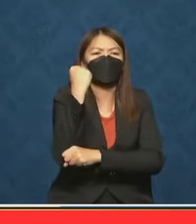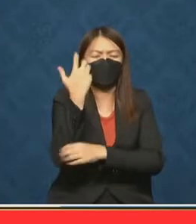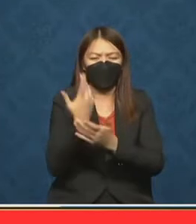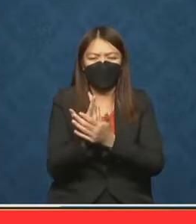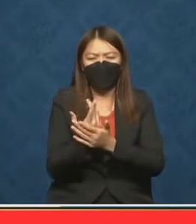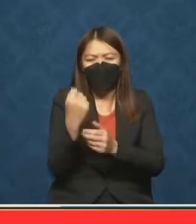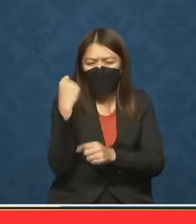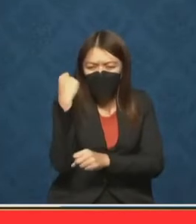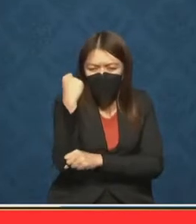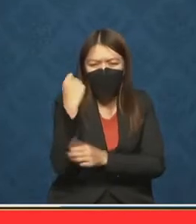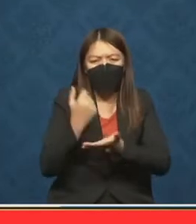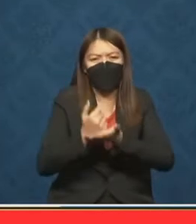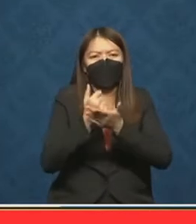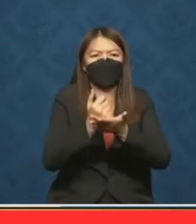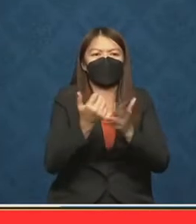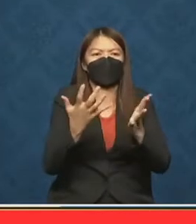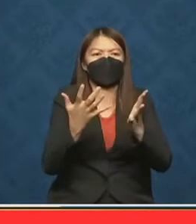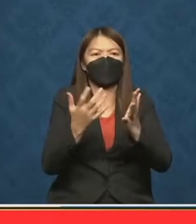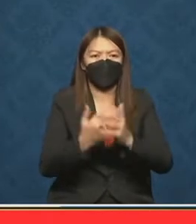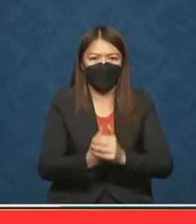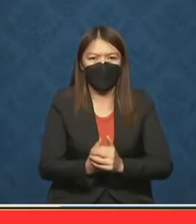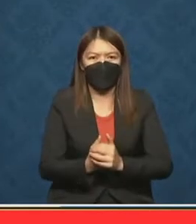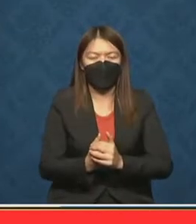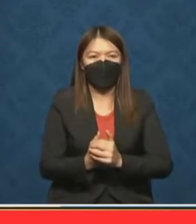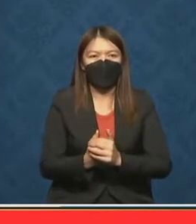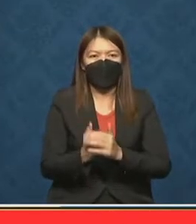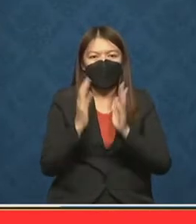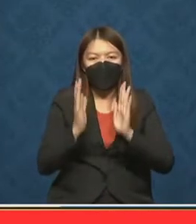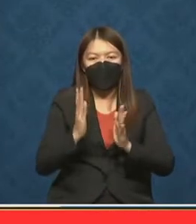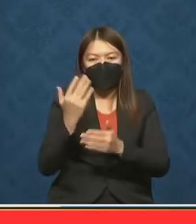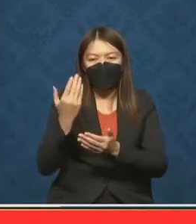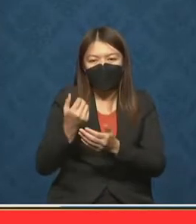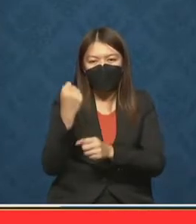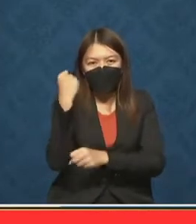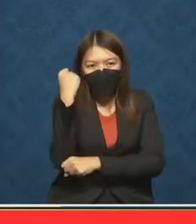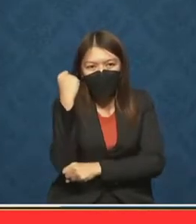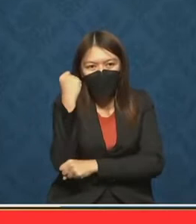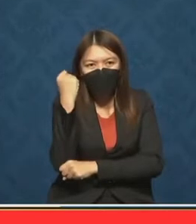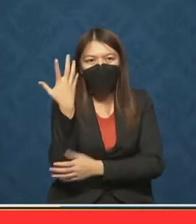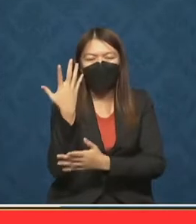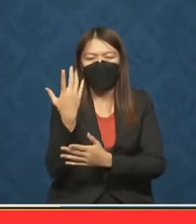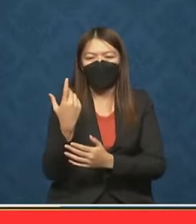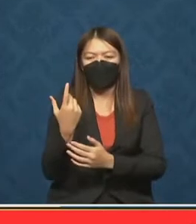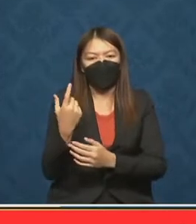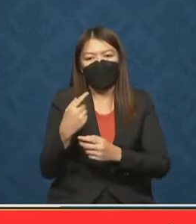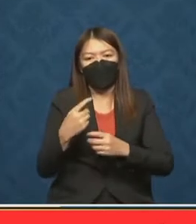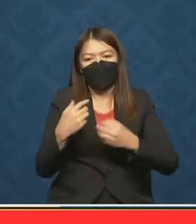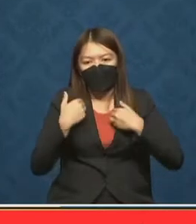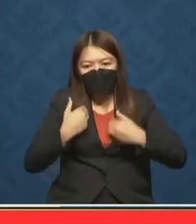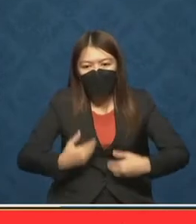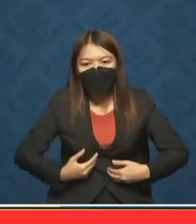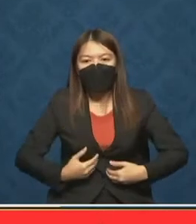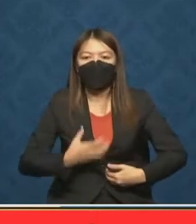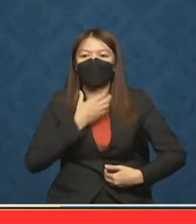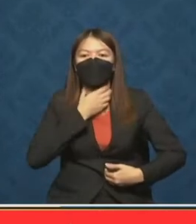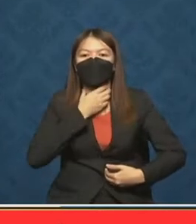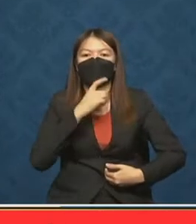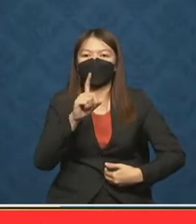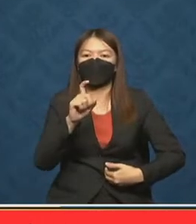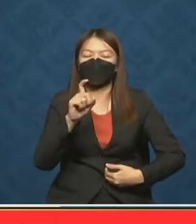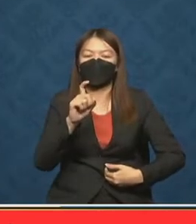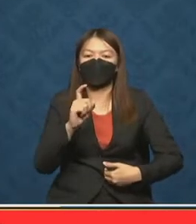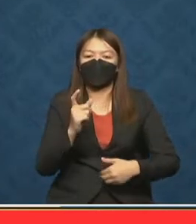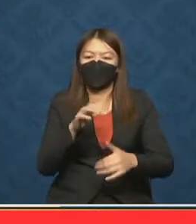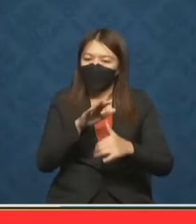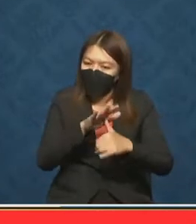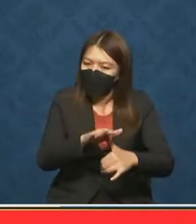เหียบ fundamentallyคนจนหวังว่าคนจนจะอยู่ได้ คนจนกอยู่ไมได้เหยigglyẩmคนจน กดรา